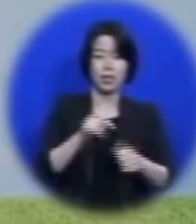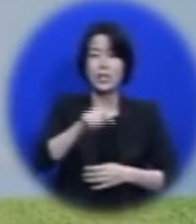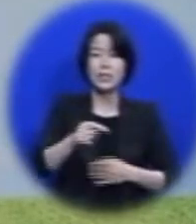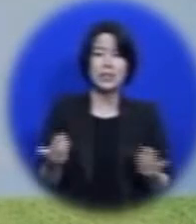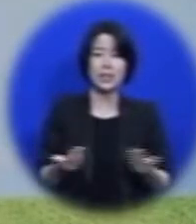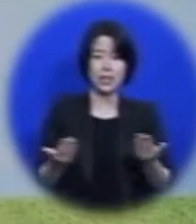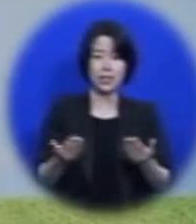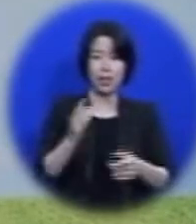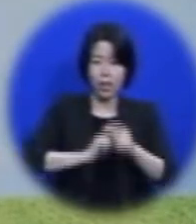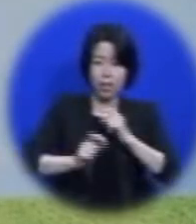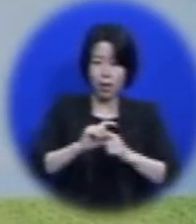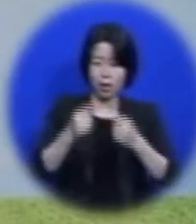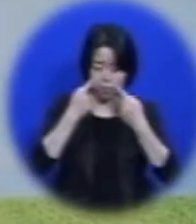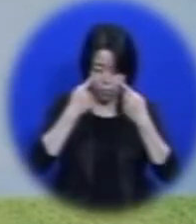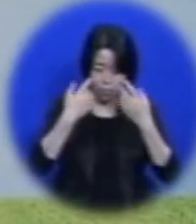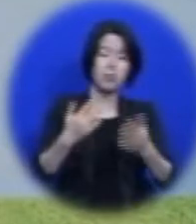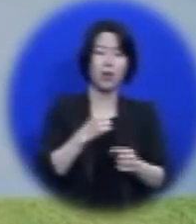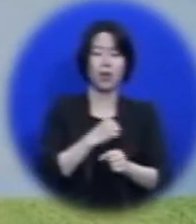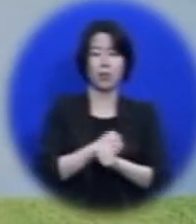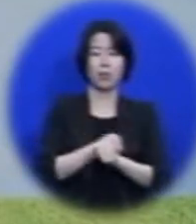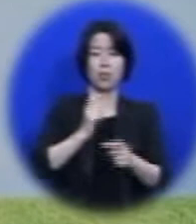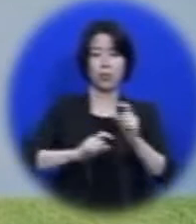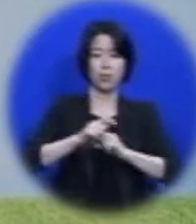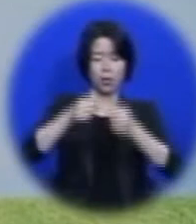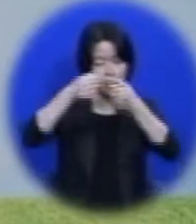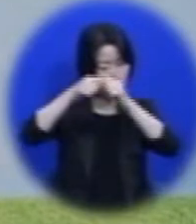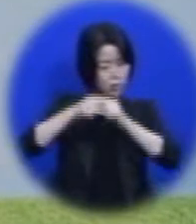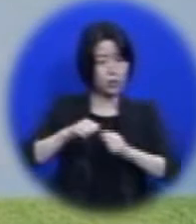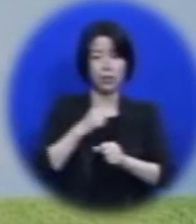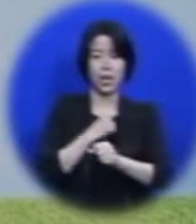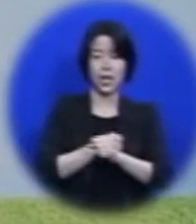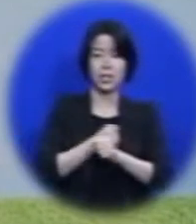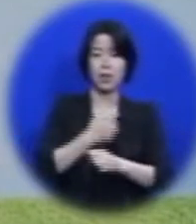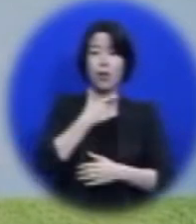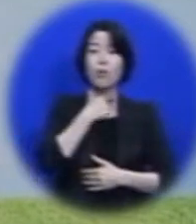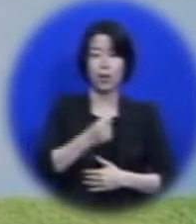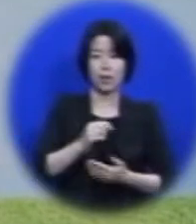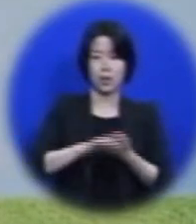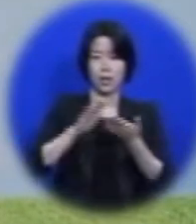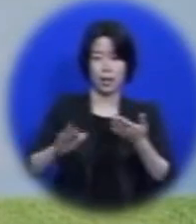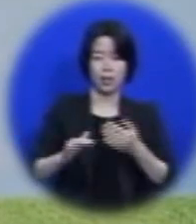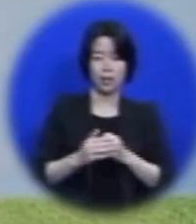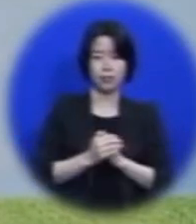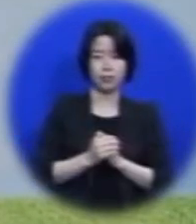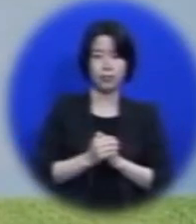일을 더 분명하고 또 더 구체적으로 하시기를 원합니다.